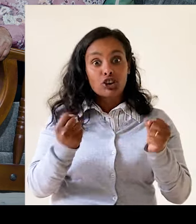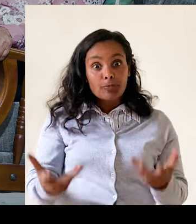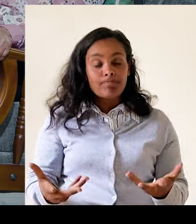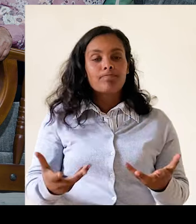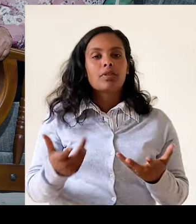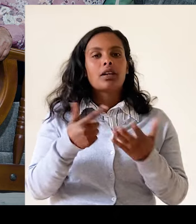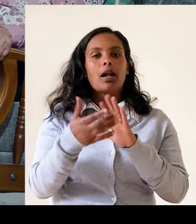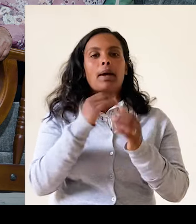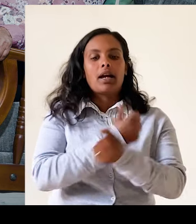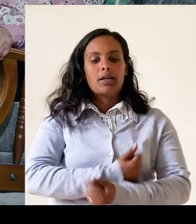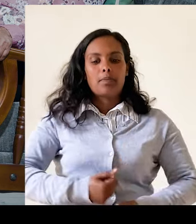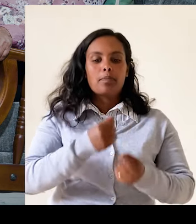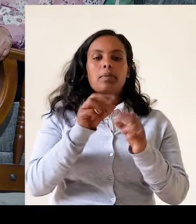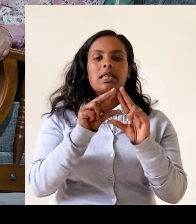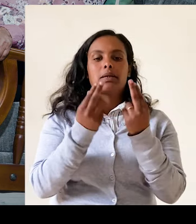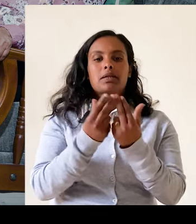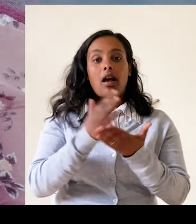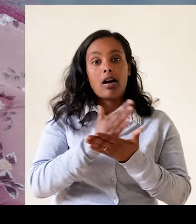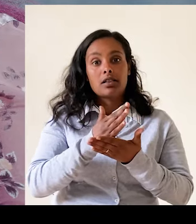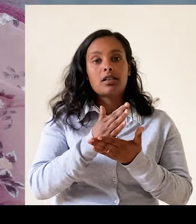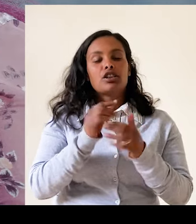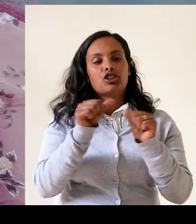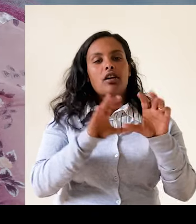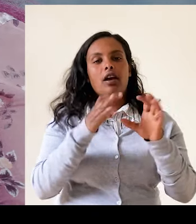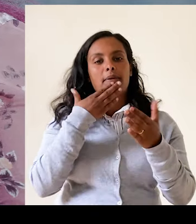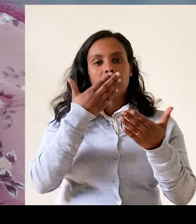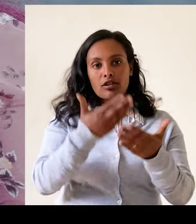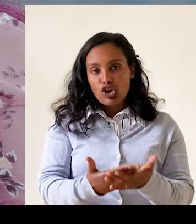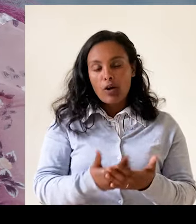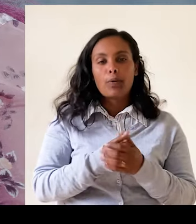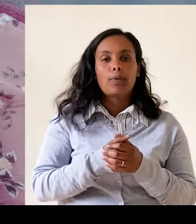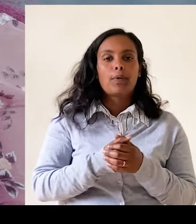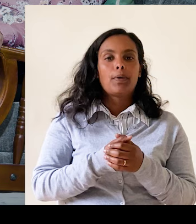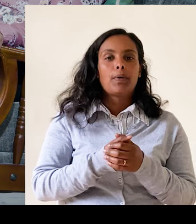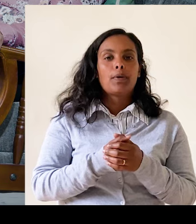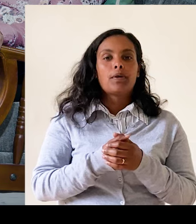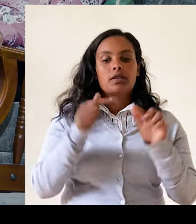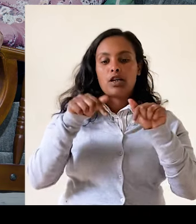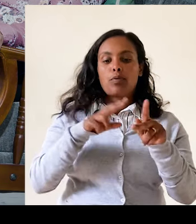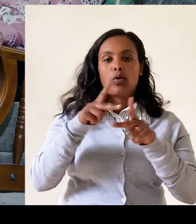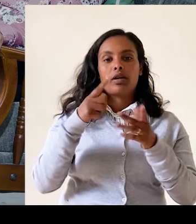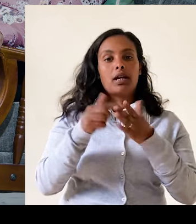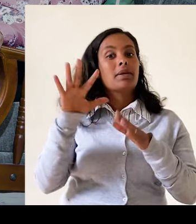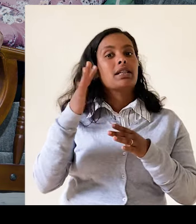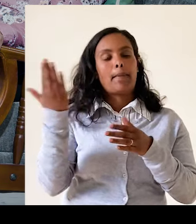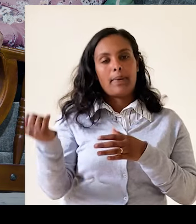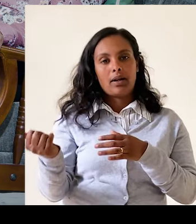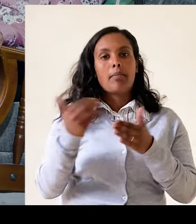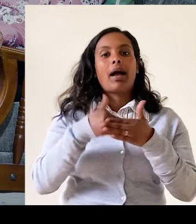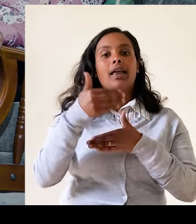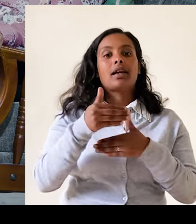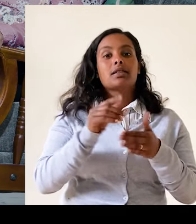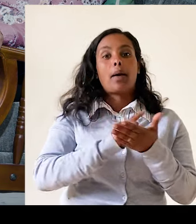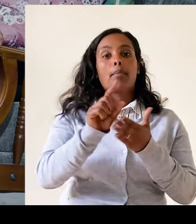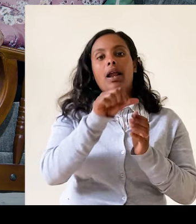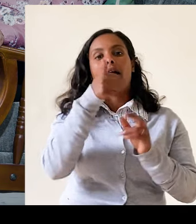ብርታትሽንም ለመቀነት ቤተሰብ ሁሉ ስላጋራሽልን እጅግ አድርጌ እኔም አመሰግንሻለሁ። የዛሬው ፕሮግራማችን ይህን ይመስል ነበር።